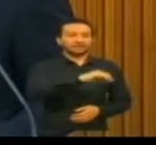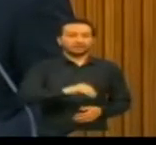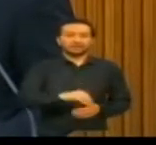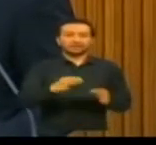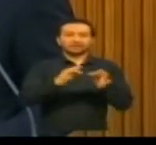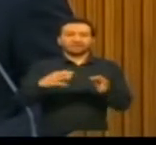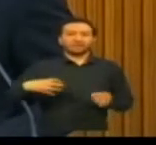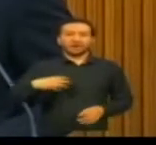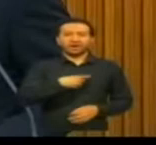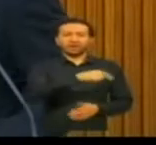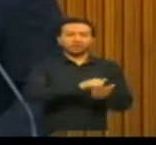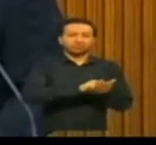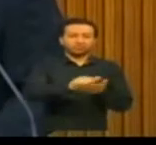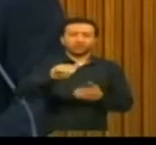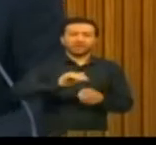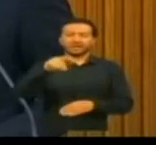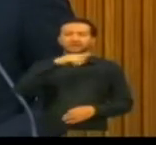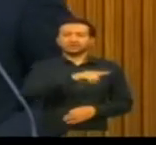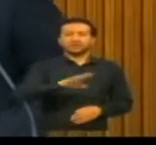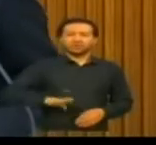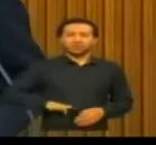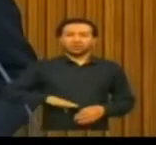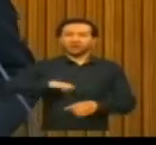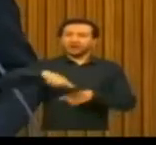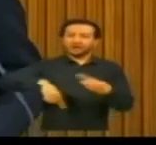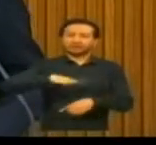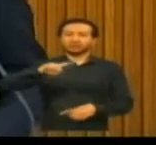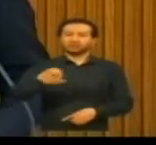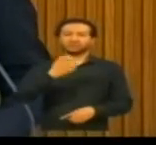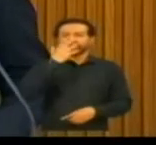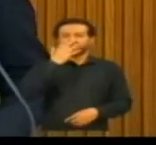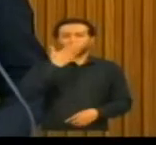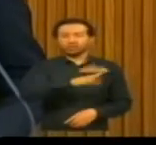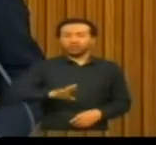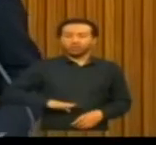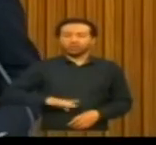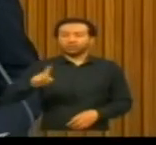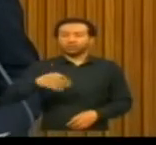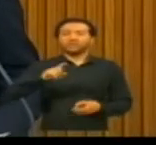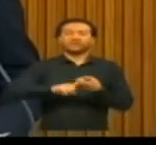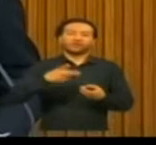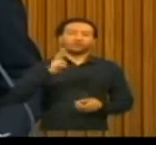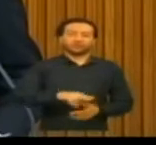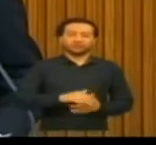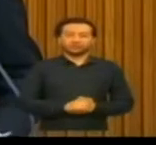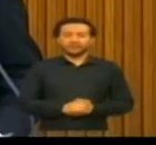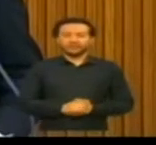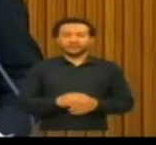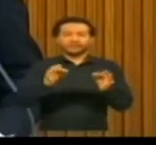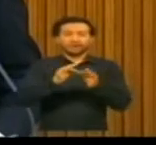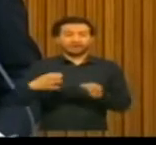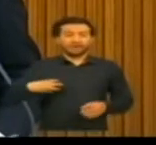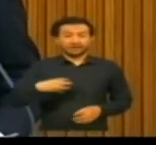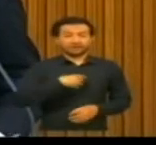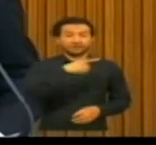Ana bütün hayatı oğlunu bulmakla geçti. Oğlunu bulamadı ve öldü. Berfu